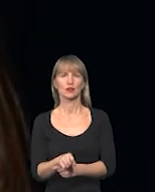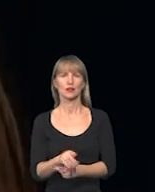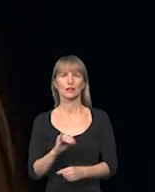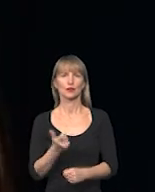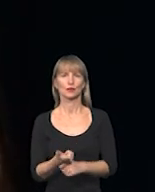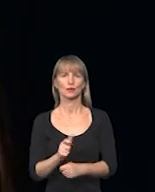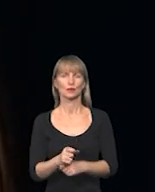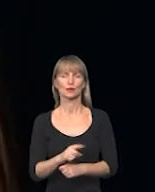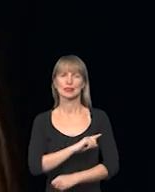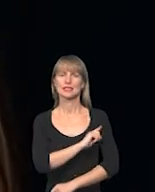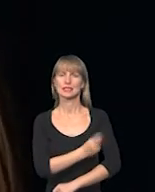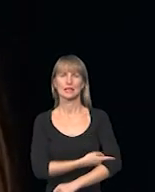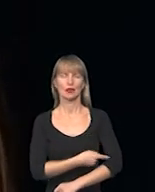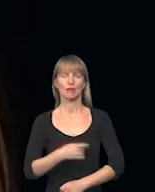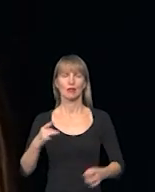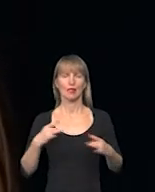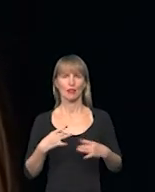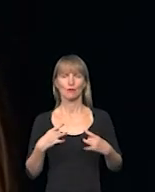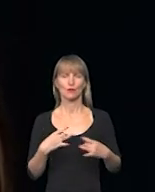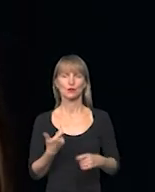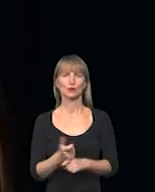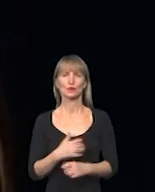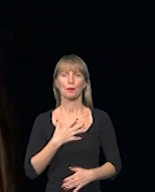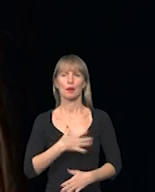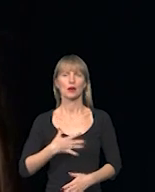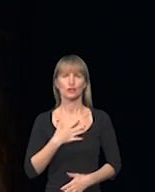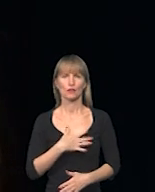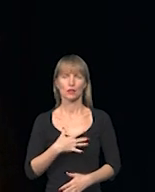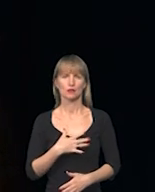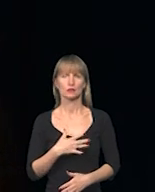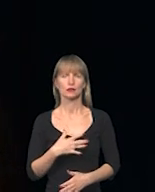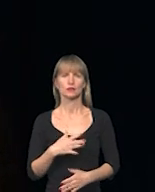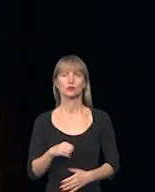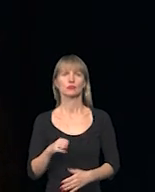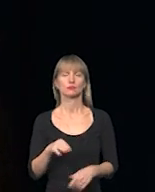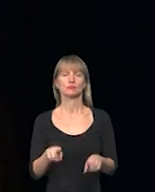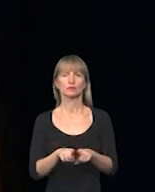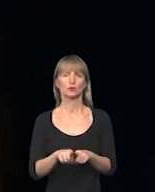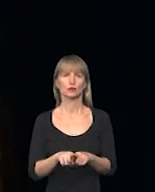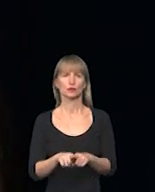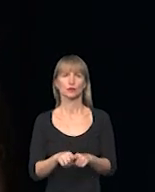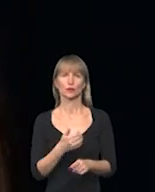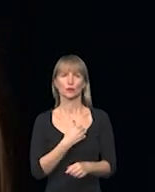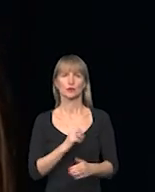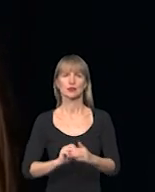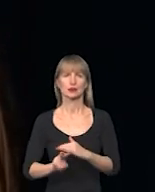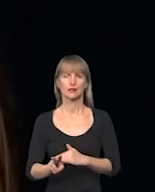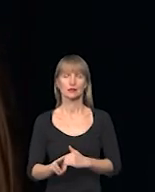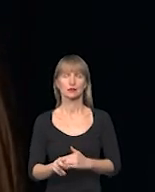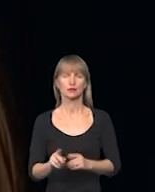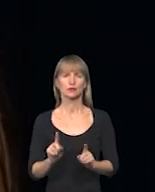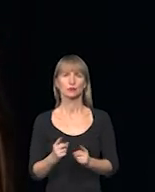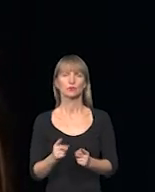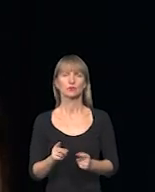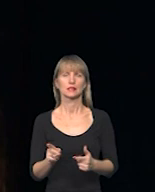дуже сильно нервуєшся, дуже переживаєш, то вже тоді хочеться тікати. Тому що